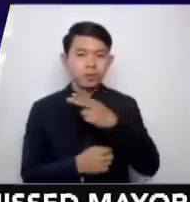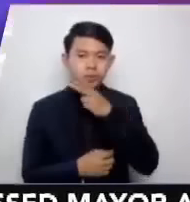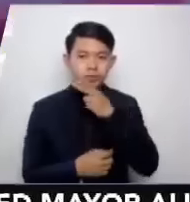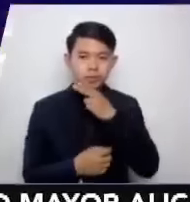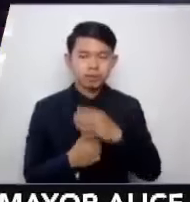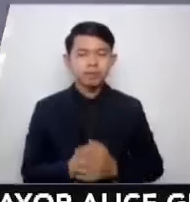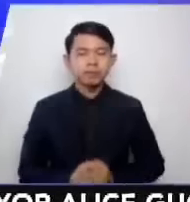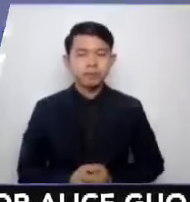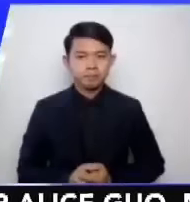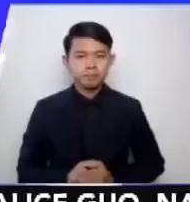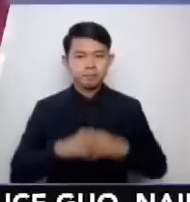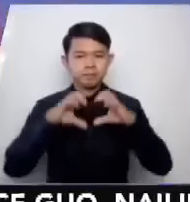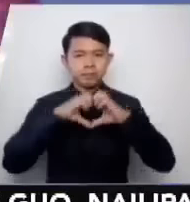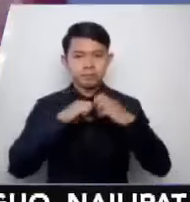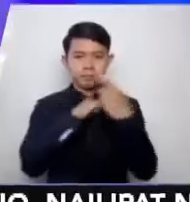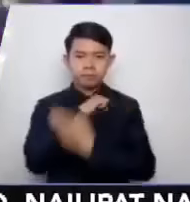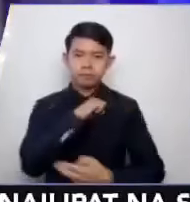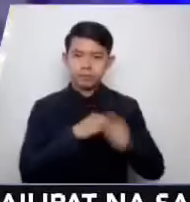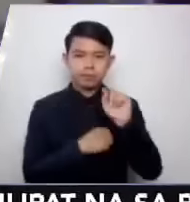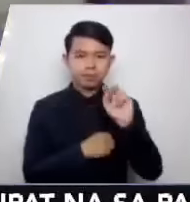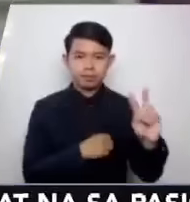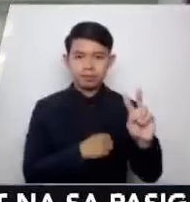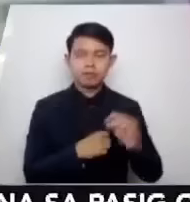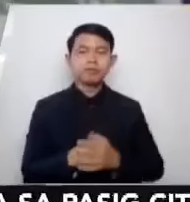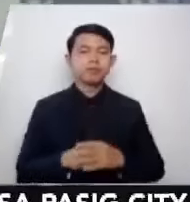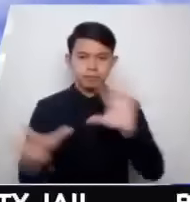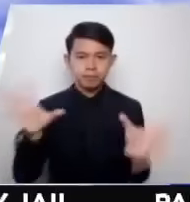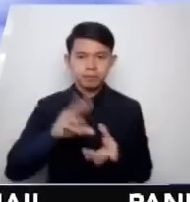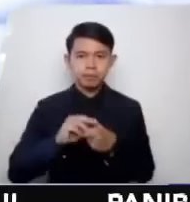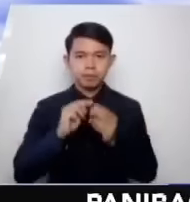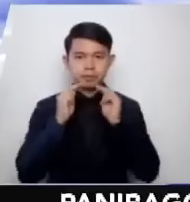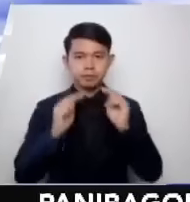TV, nagbabalita para sa GMA Integrated News.